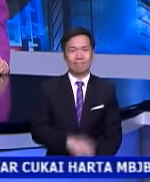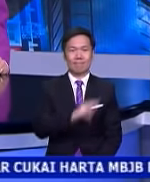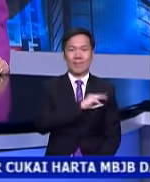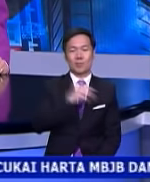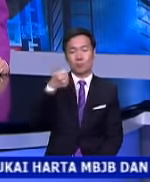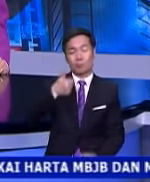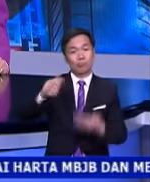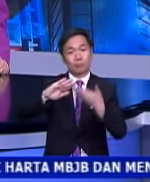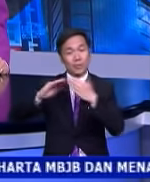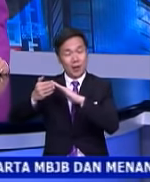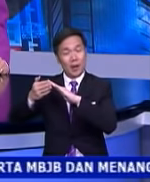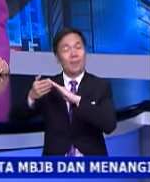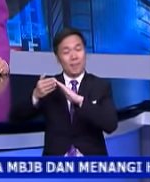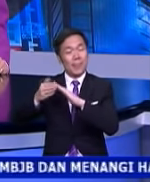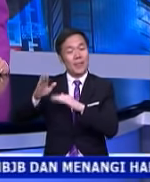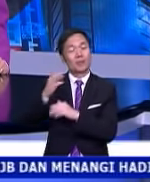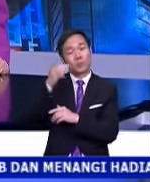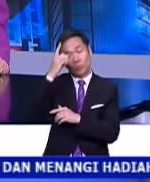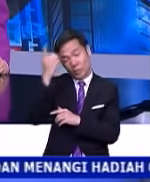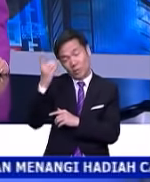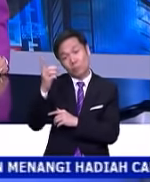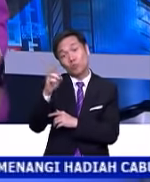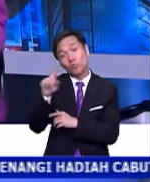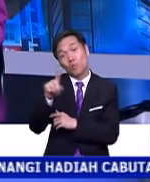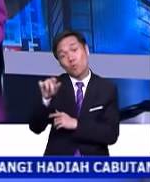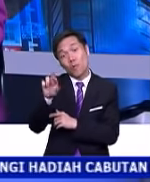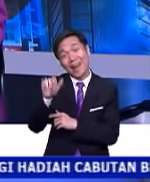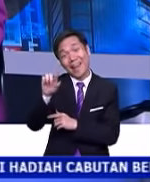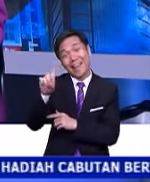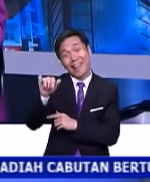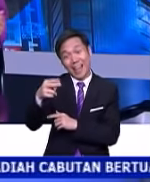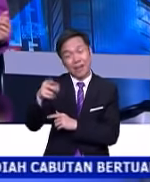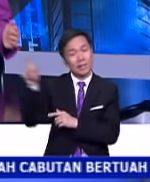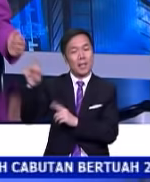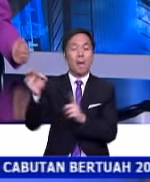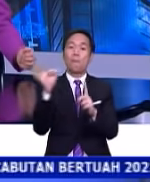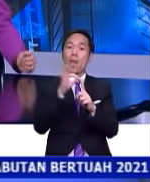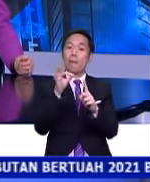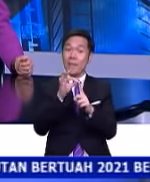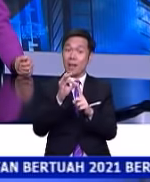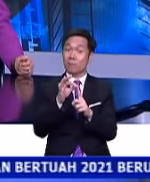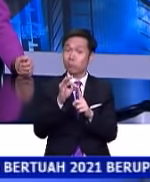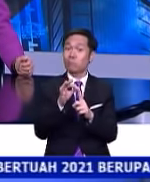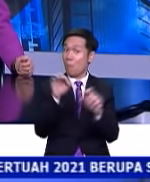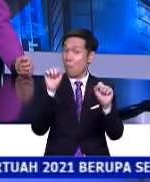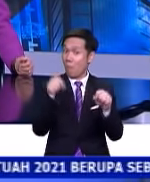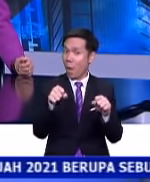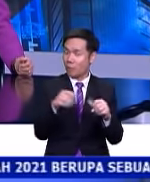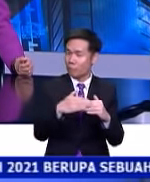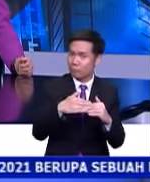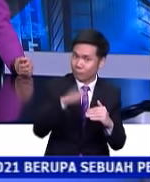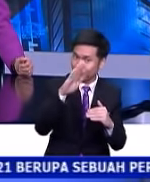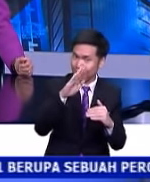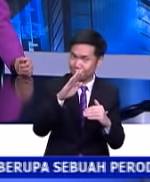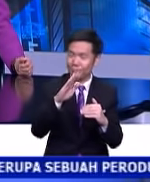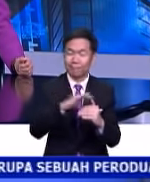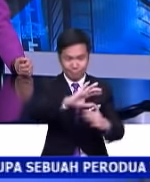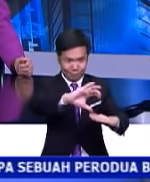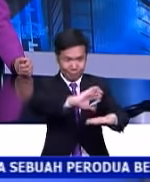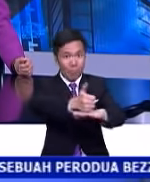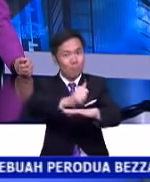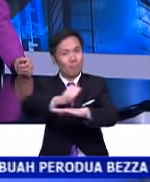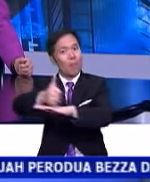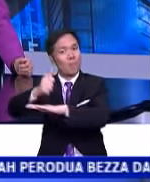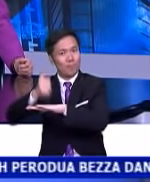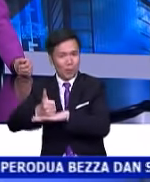Kerajaan Tempatan Datuk Zuraida Kamarudin berharap pelancaran program itu di Pulau Pinang diyakini dapat meningkatkan kadar janji temu